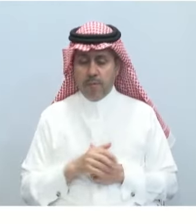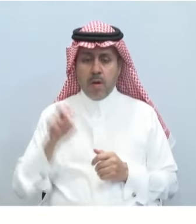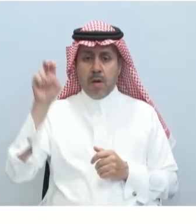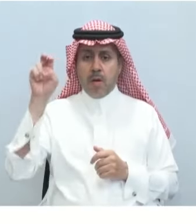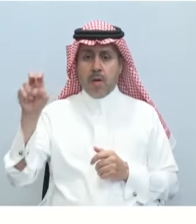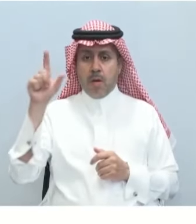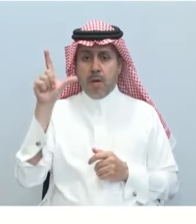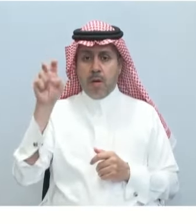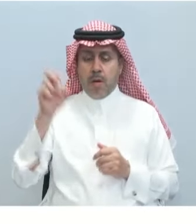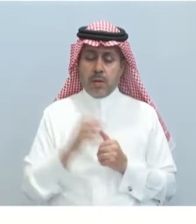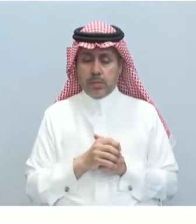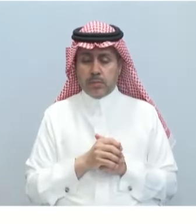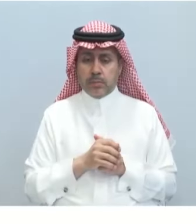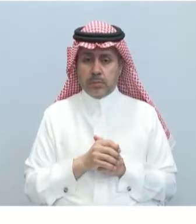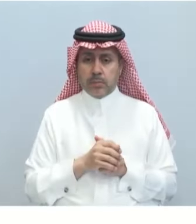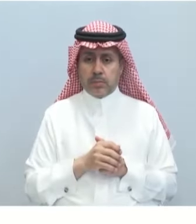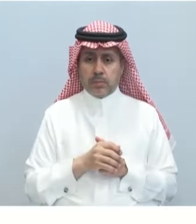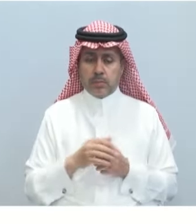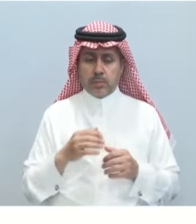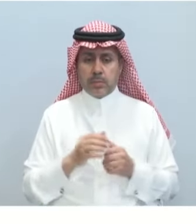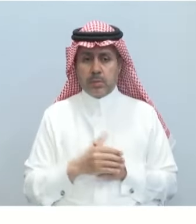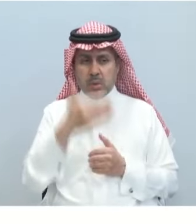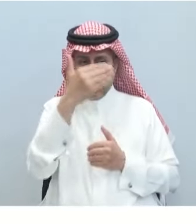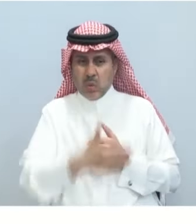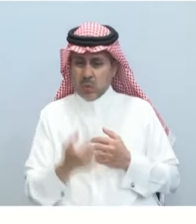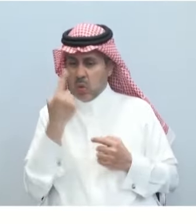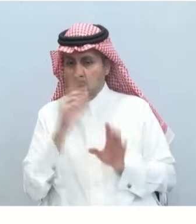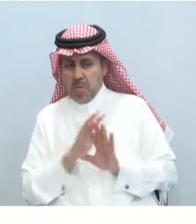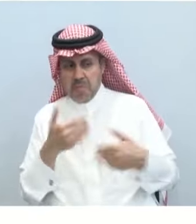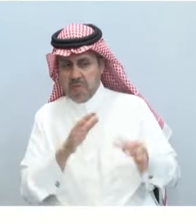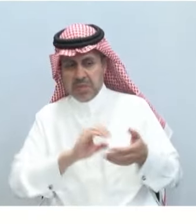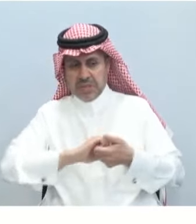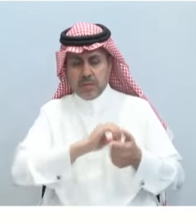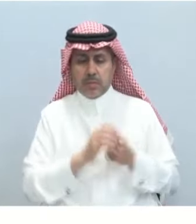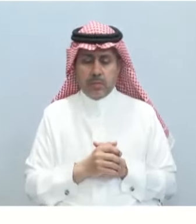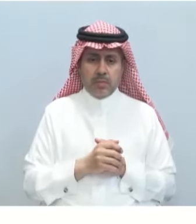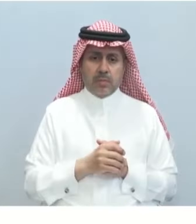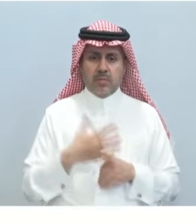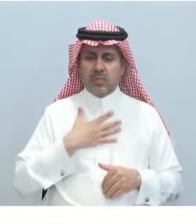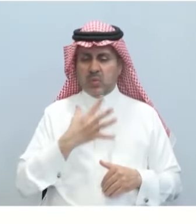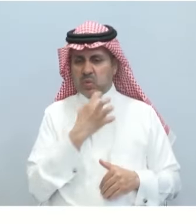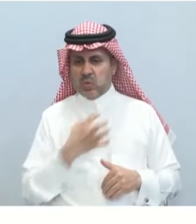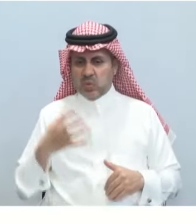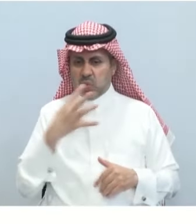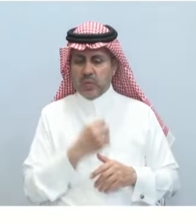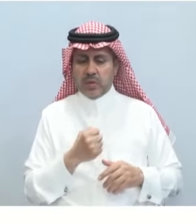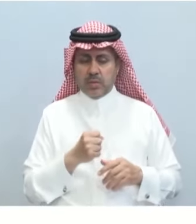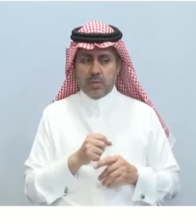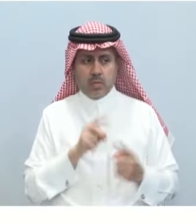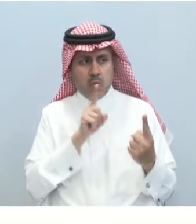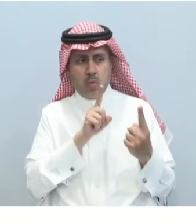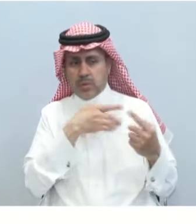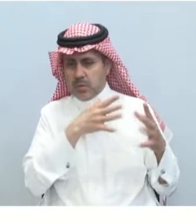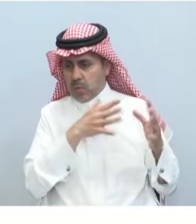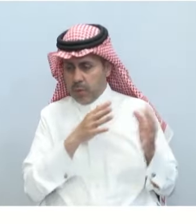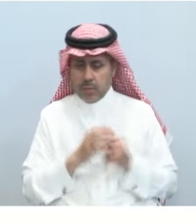وانعزال متنمر عليه متنمر عليه مما يؤدي لفقدان الاصدقاء المعاناه النفسيه الناتجه عن العجز عن مواجهه المتنمر